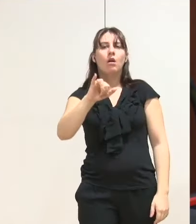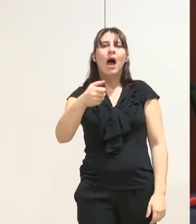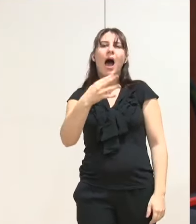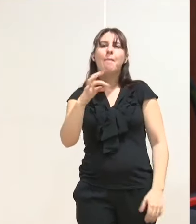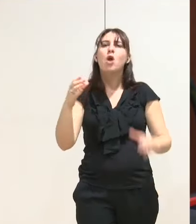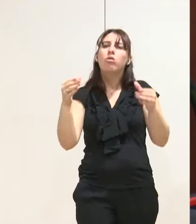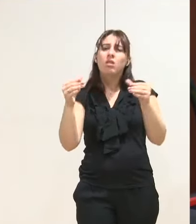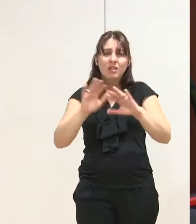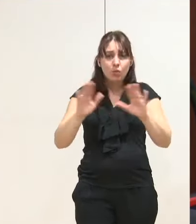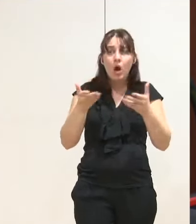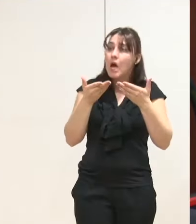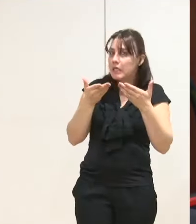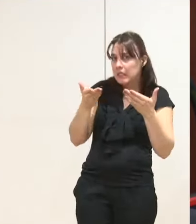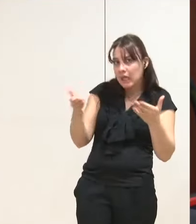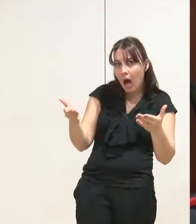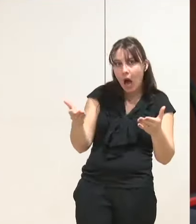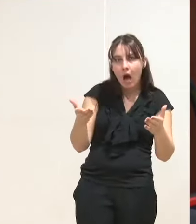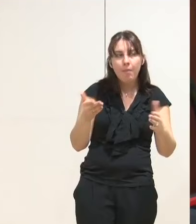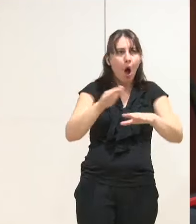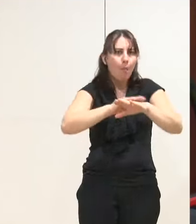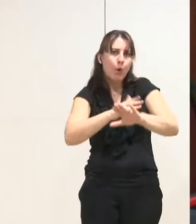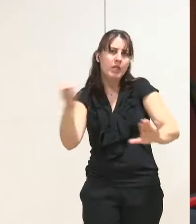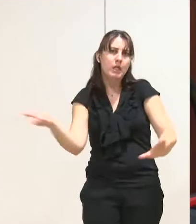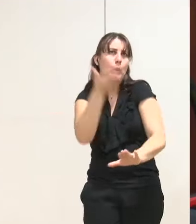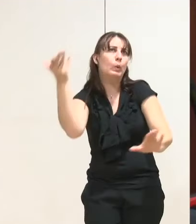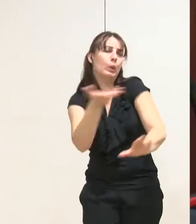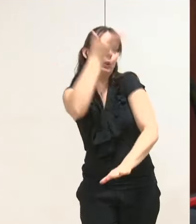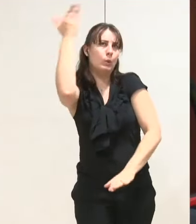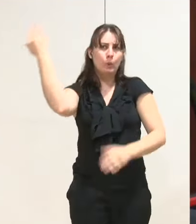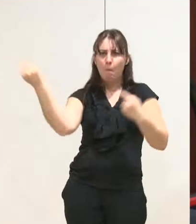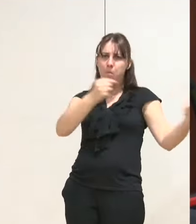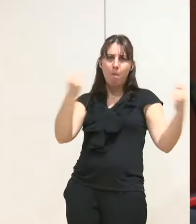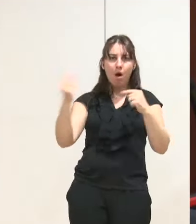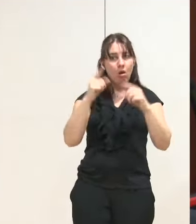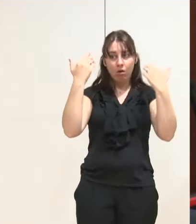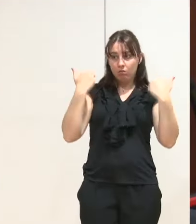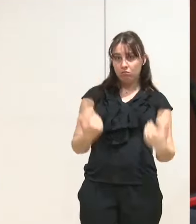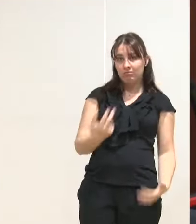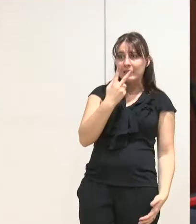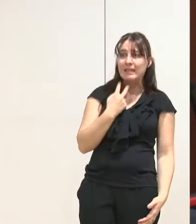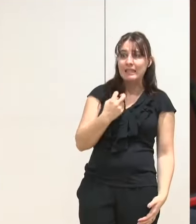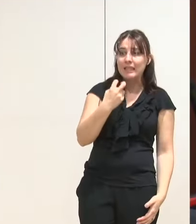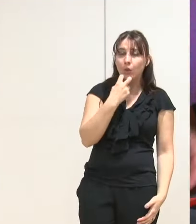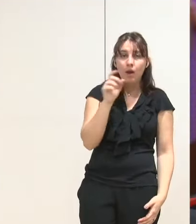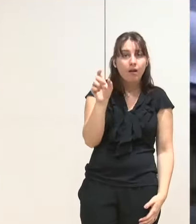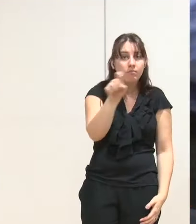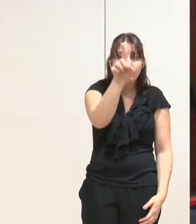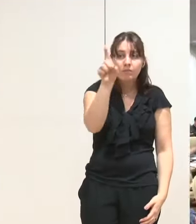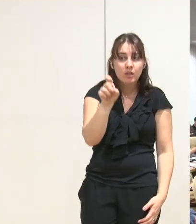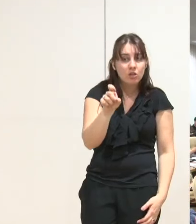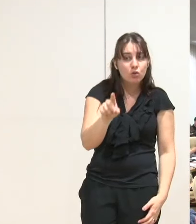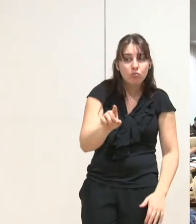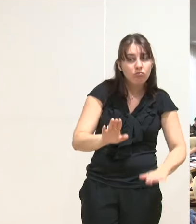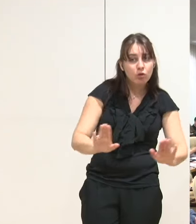tout simple c'est pas de la politique politicienne c'est un citoyen qui vous pose une une